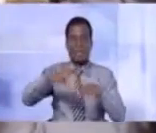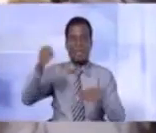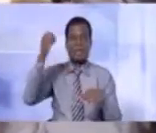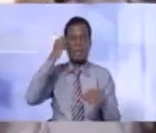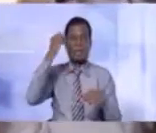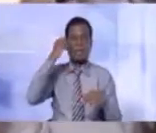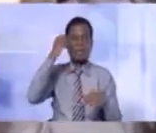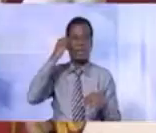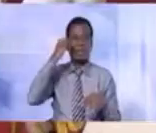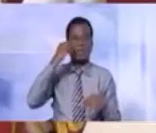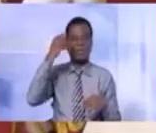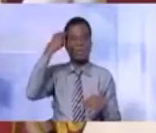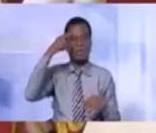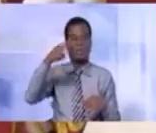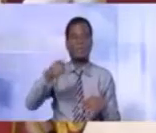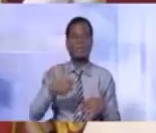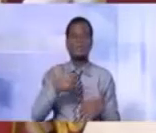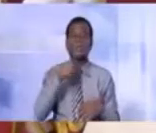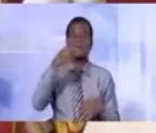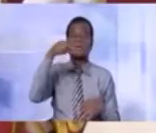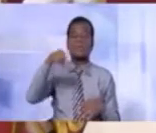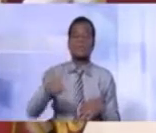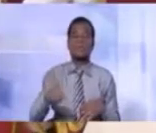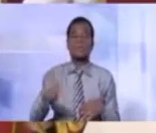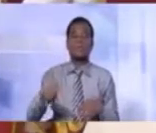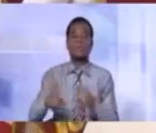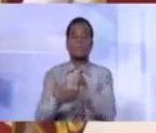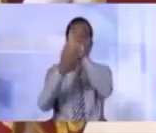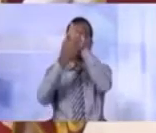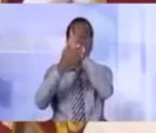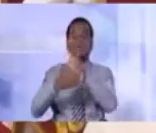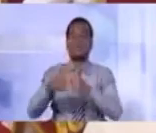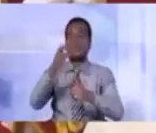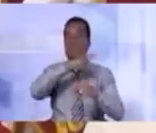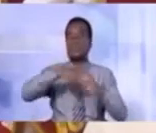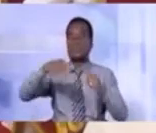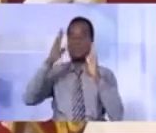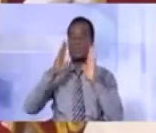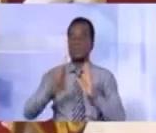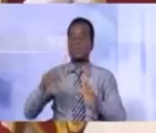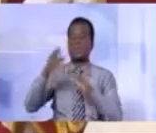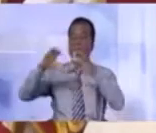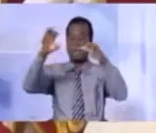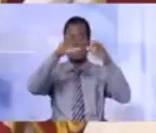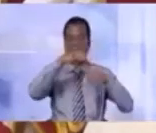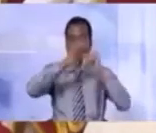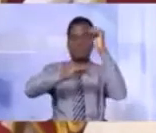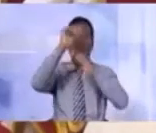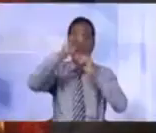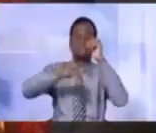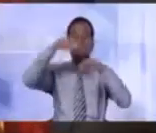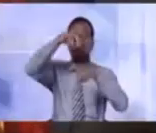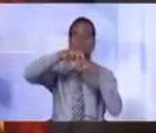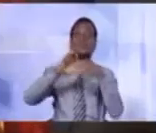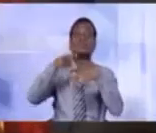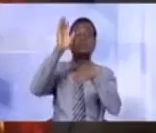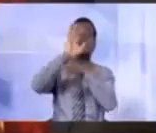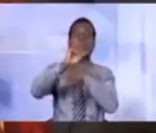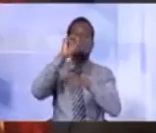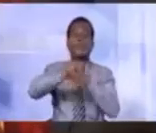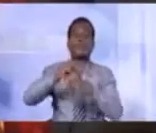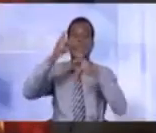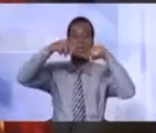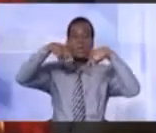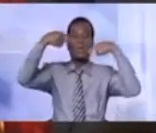ouattara a pour sa part relevé la contribution des religieux à la reconstruction de la côte d'ivoire et à la